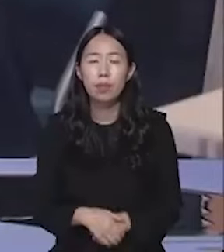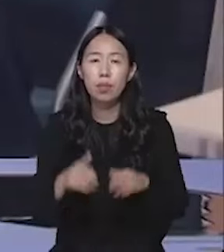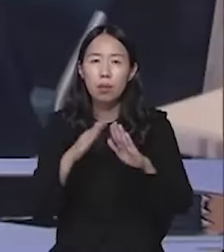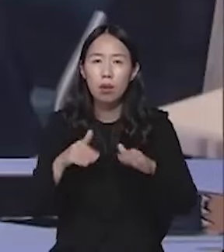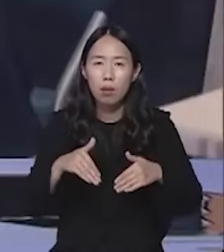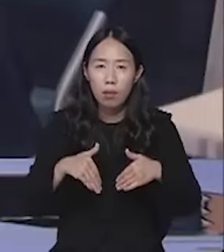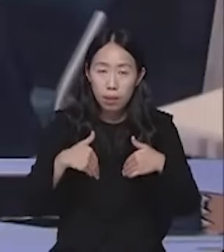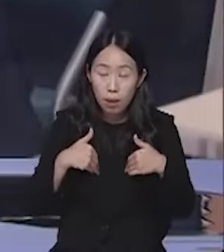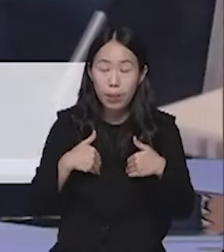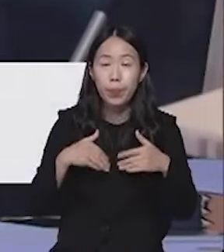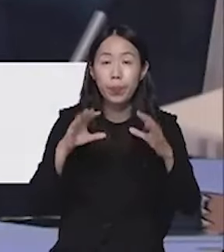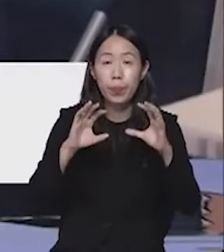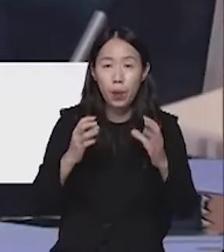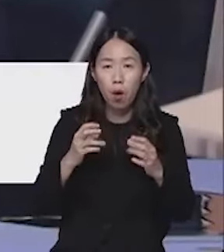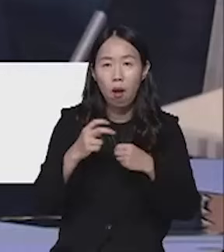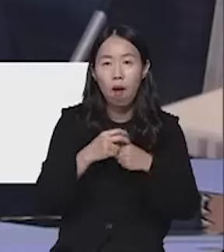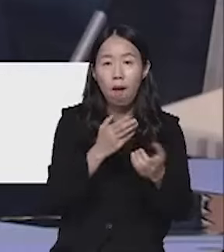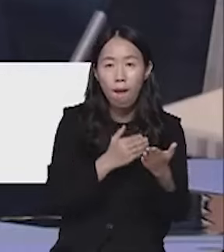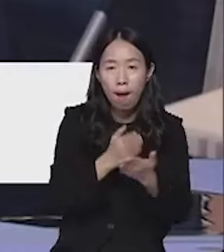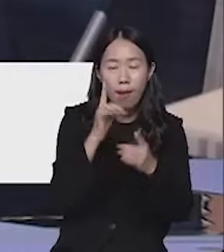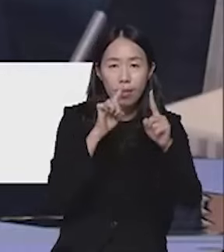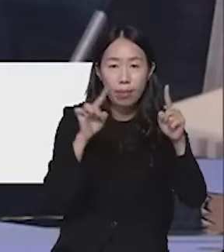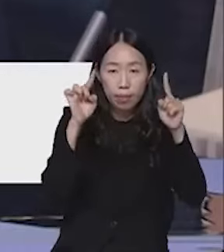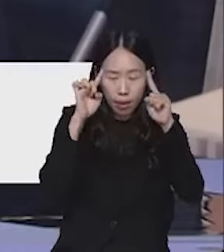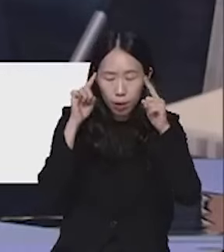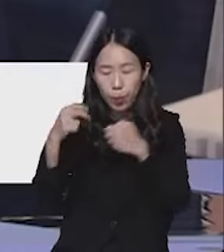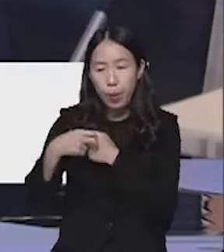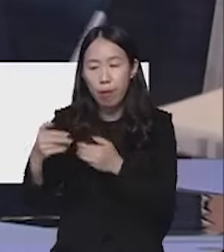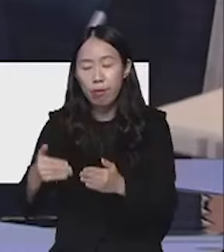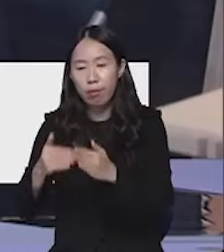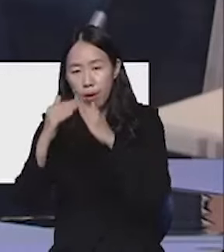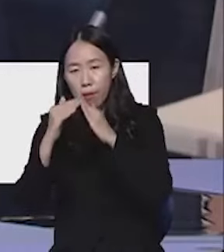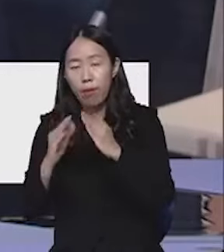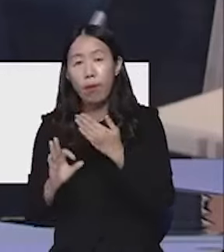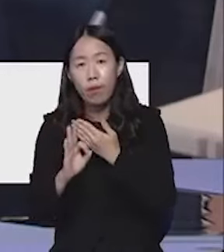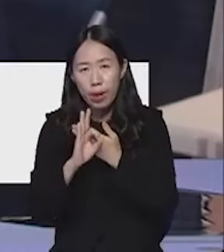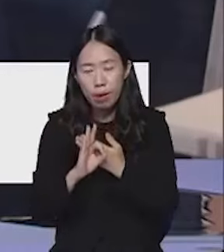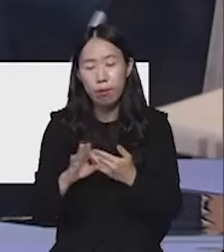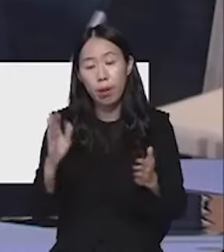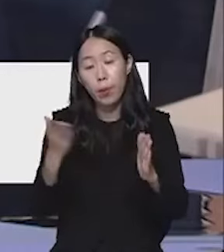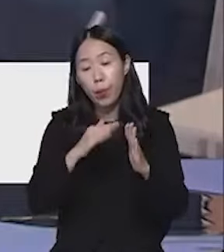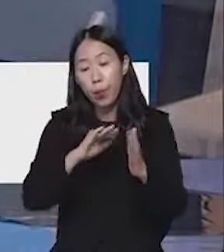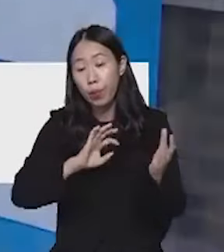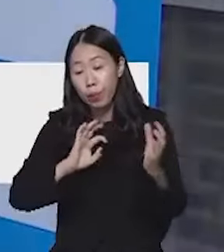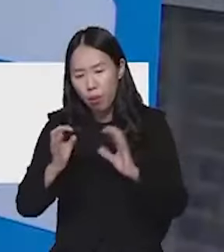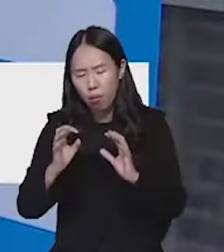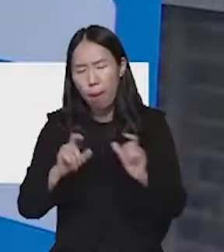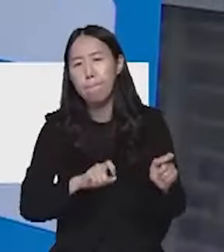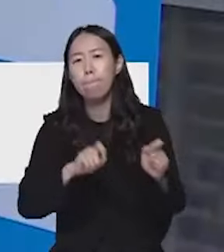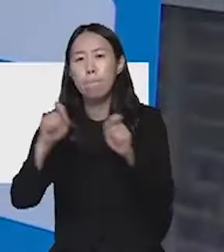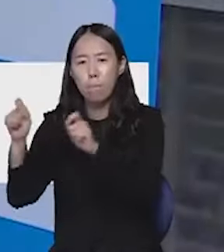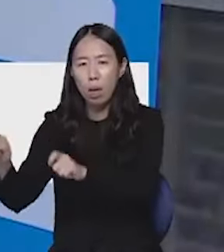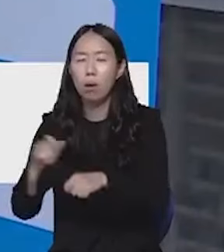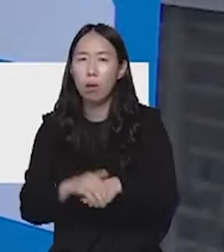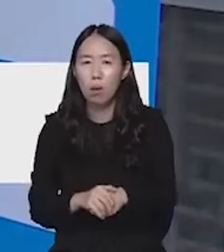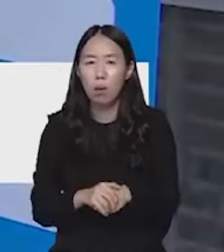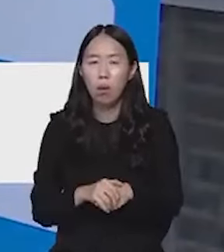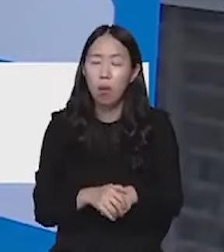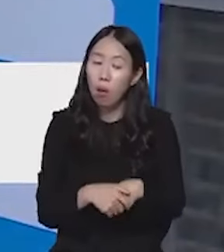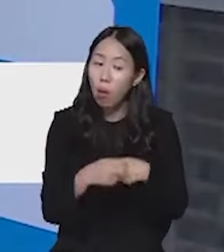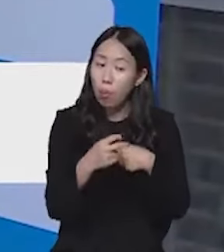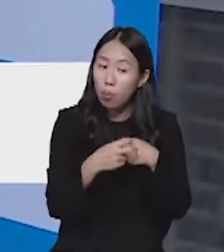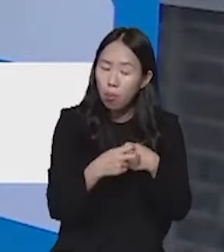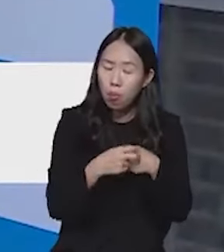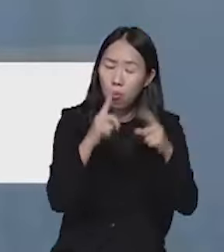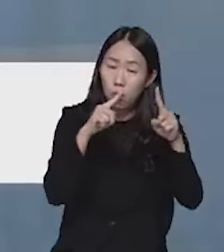전남 국립의대 선정 평가 기준 마련을 위한 도민 공청회가 무기한 연기됐습니다. 전남도 국립의대와 대학병원